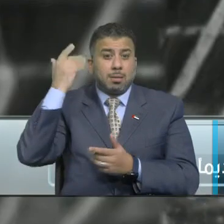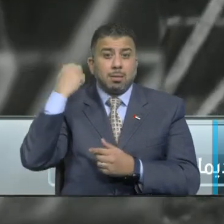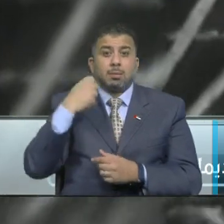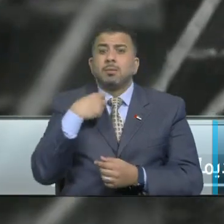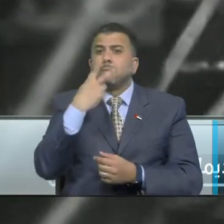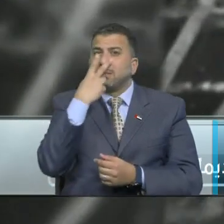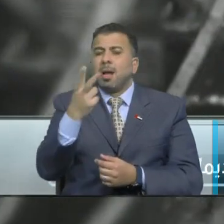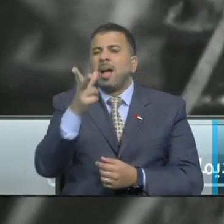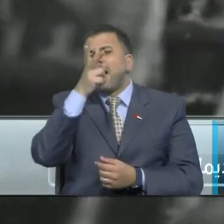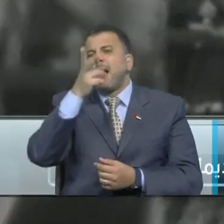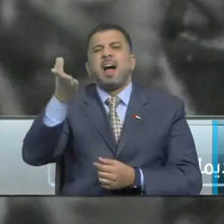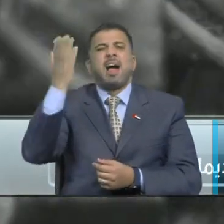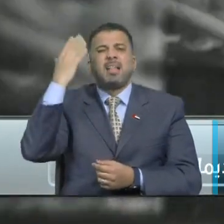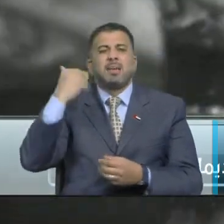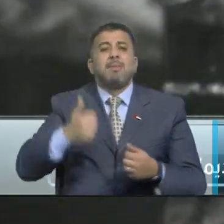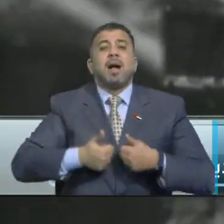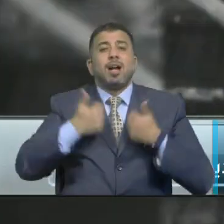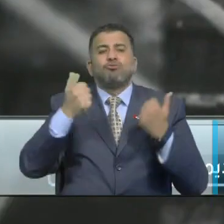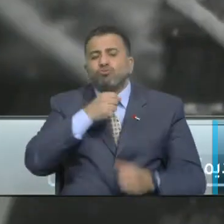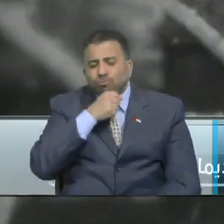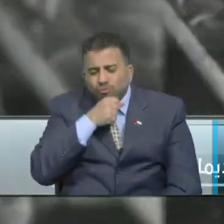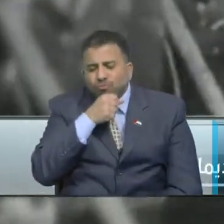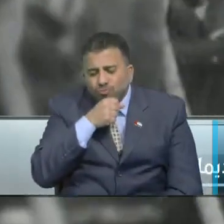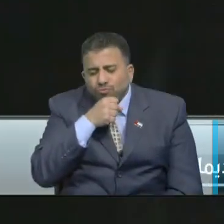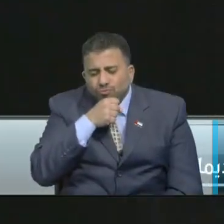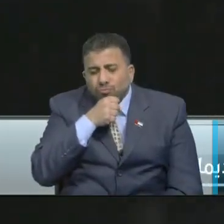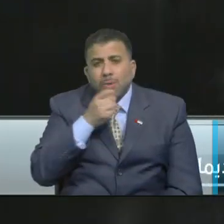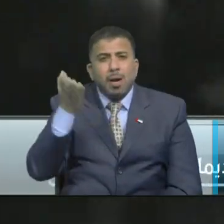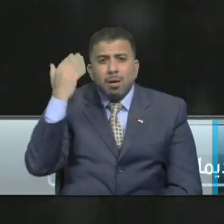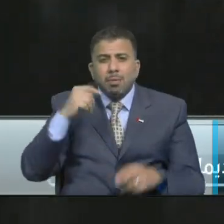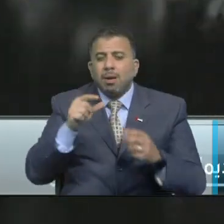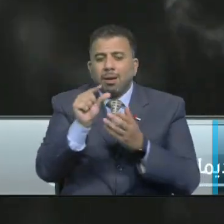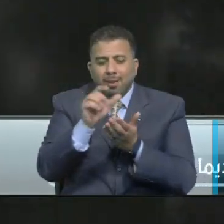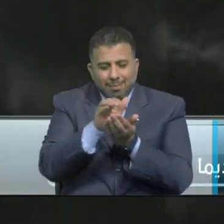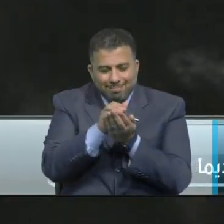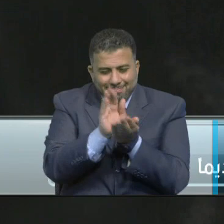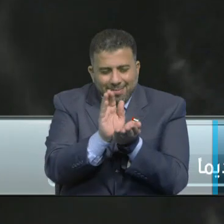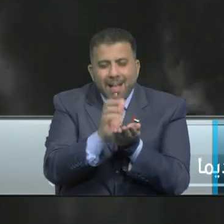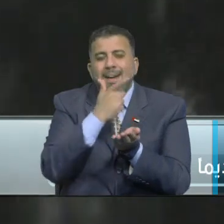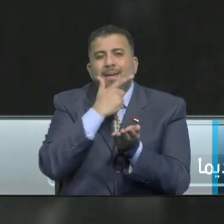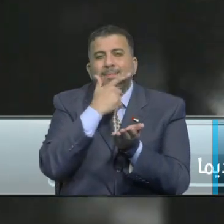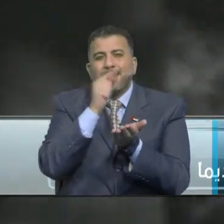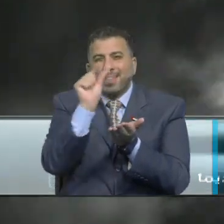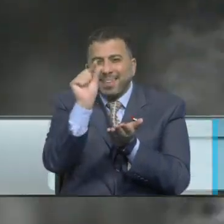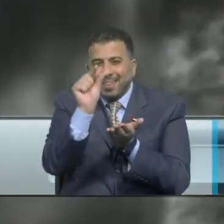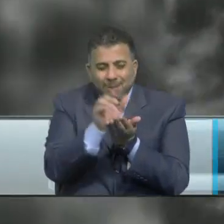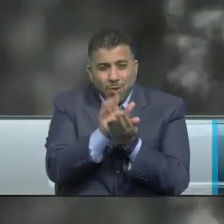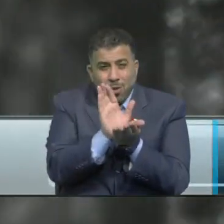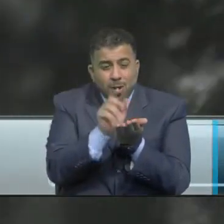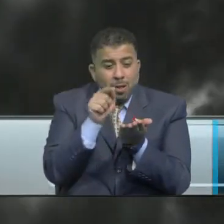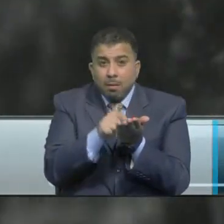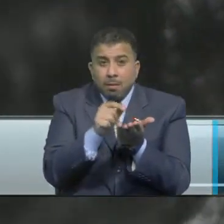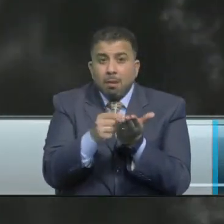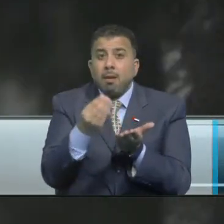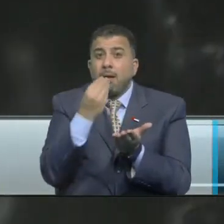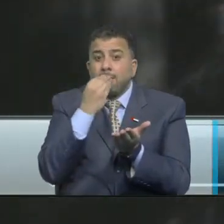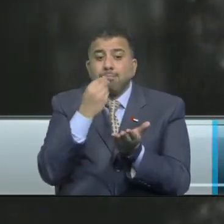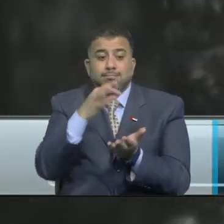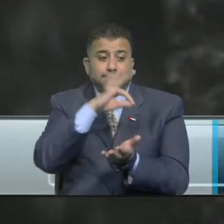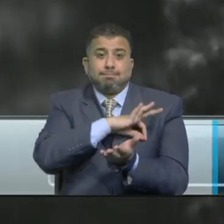المشهد قديما في حياة أجدادنا عند بحثهم عن اللؤلؤ الذي كان يعد مصدر رزق